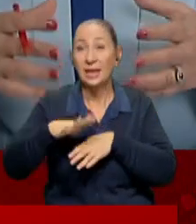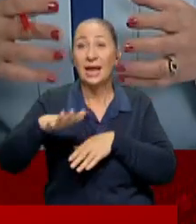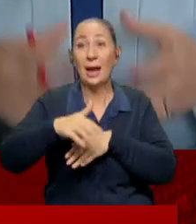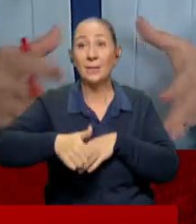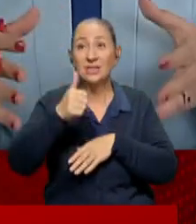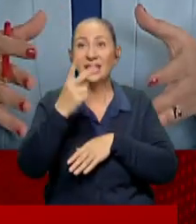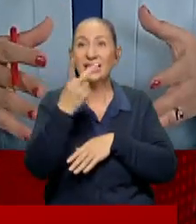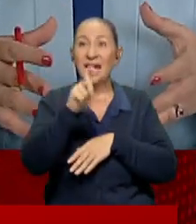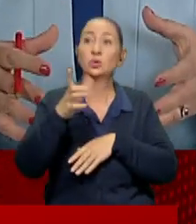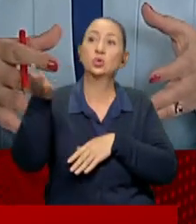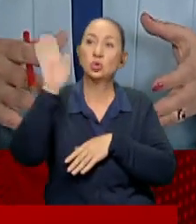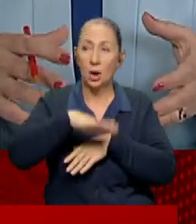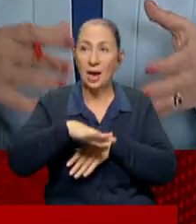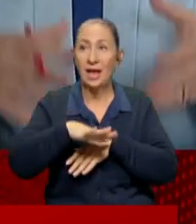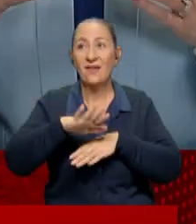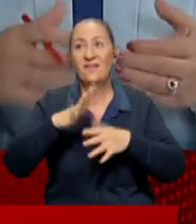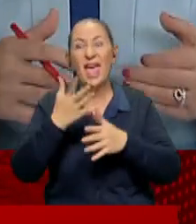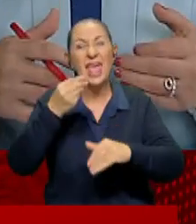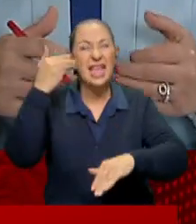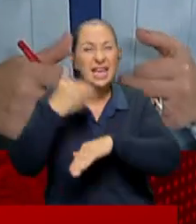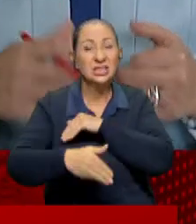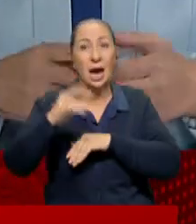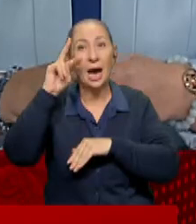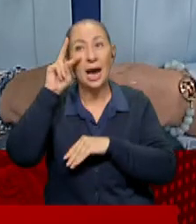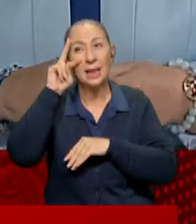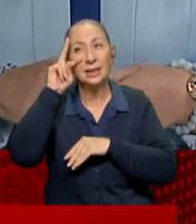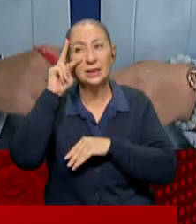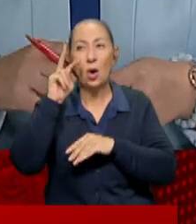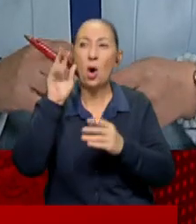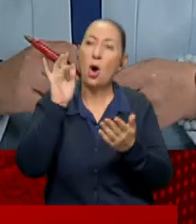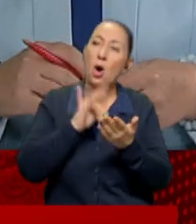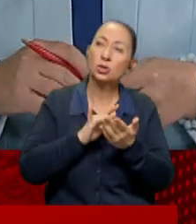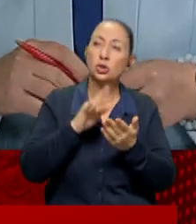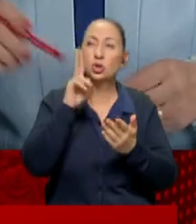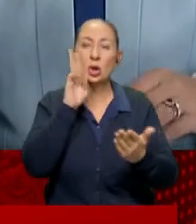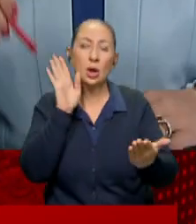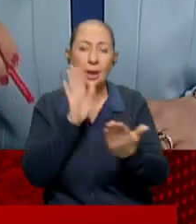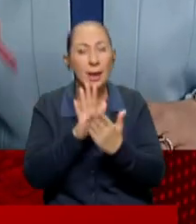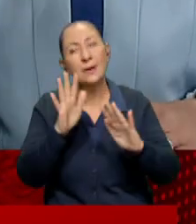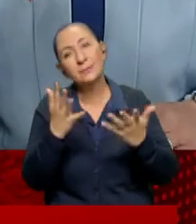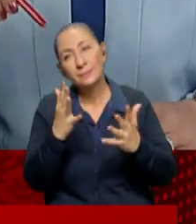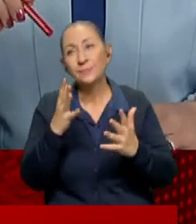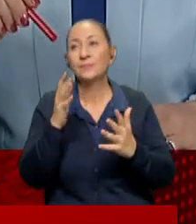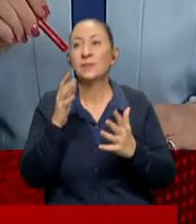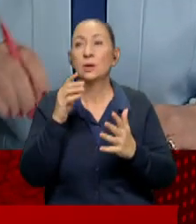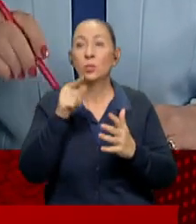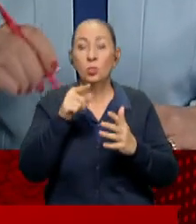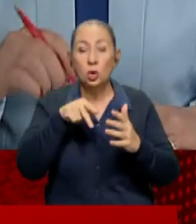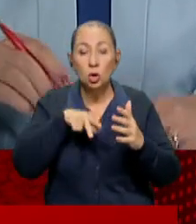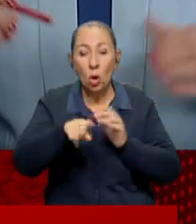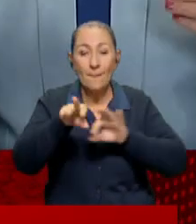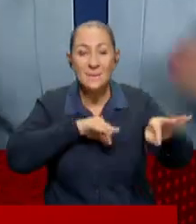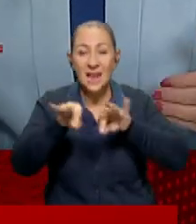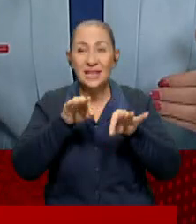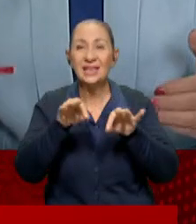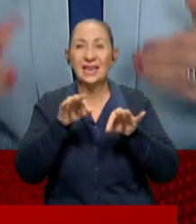başkanlar 2 ay sonra ya da en geç Aralık ortası ya da sonuna doğru bu yol haritasını